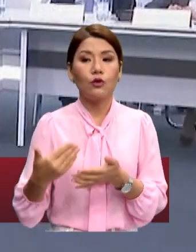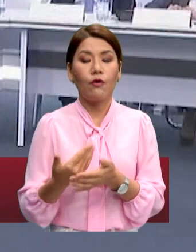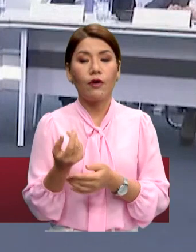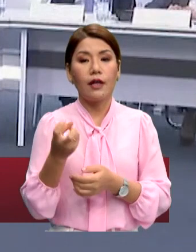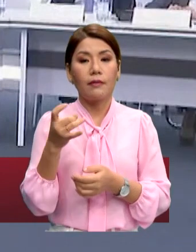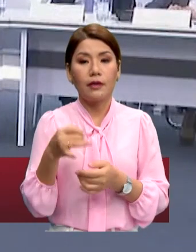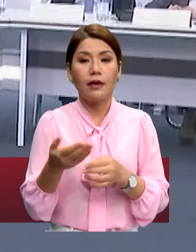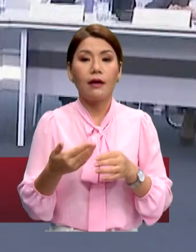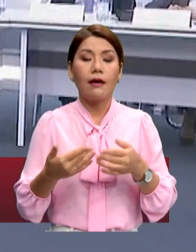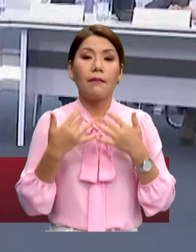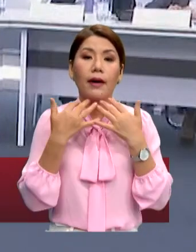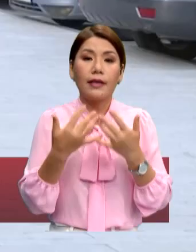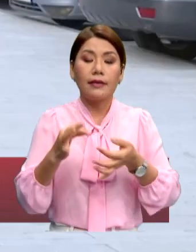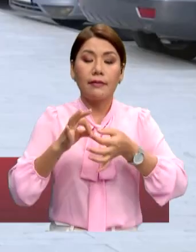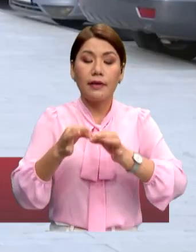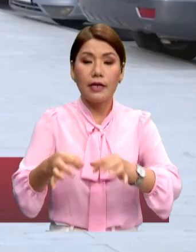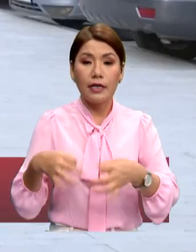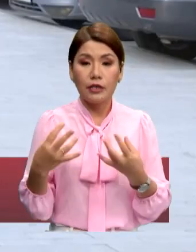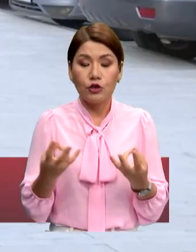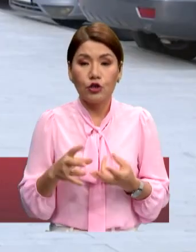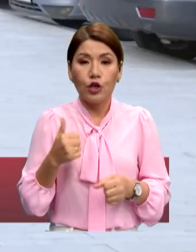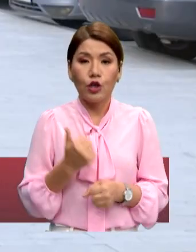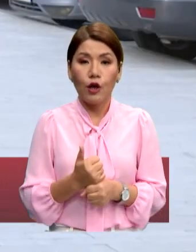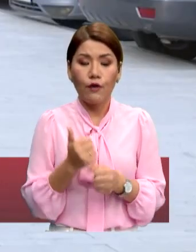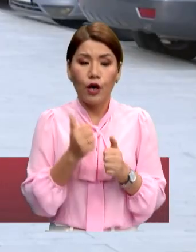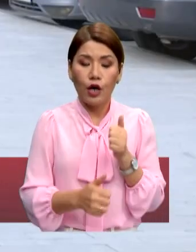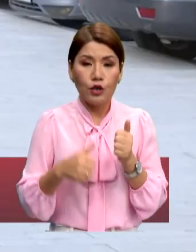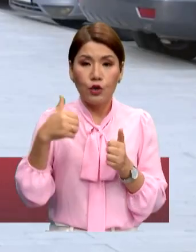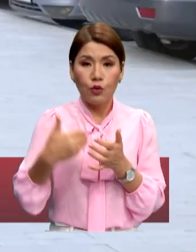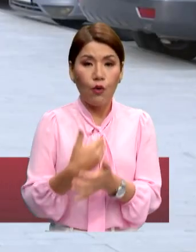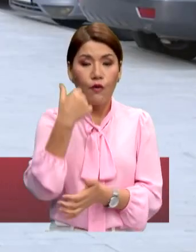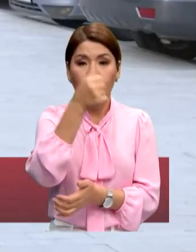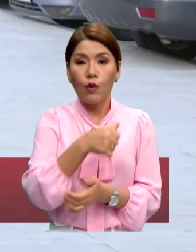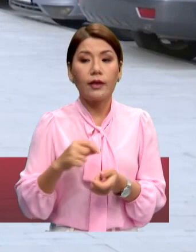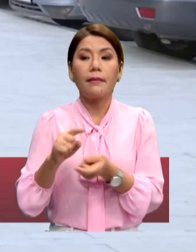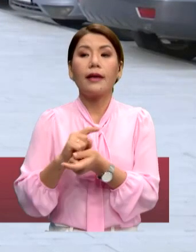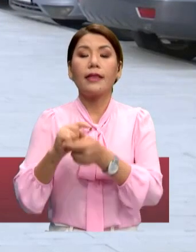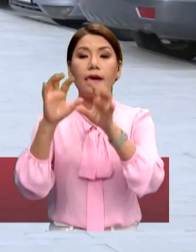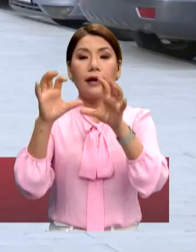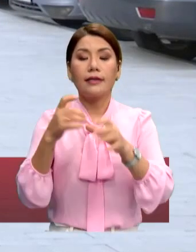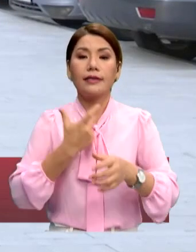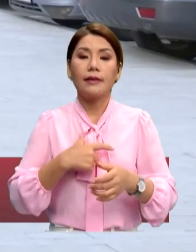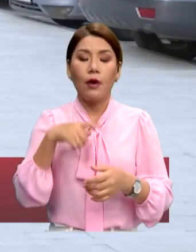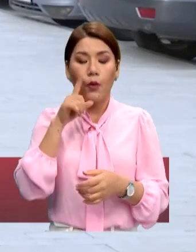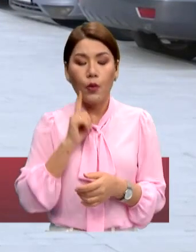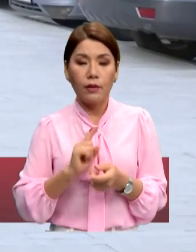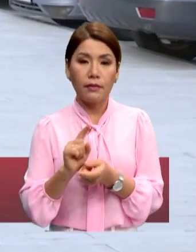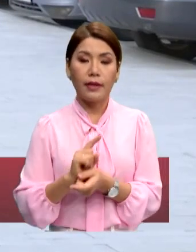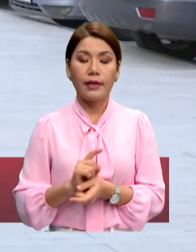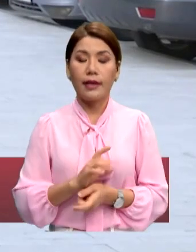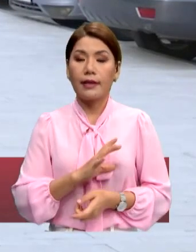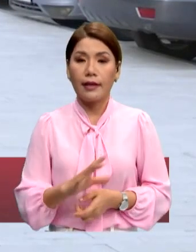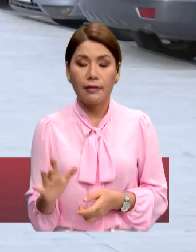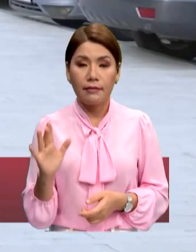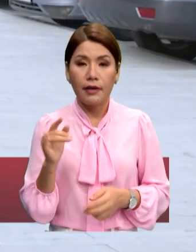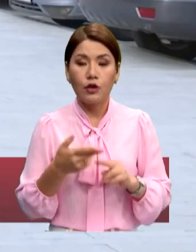итоге, безусловно, потребуется разъяснение. Главное, чтобы каждый новый глава государства не менял Конституцию под себя, говорят эксперты. В любом